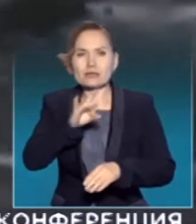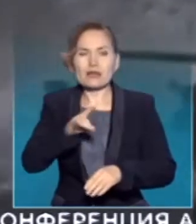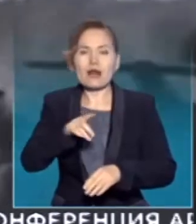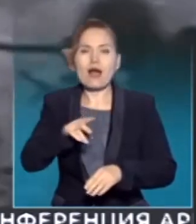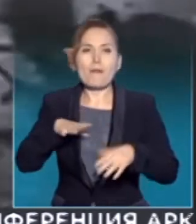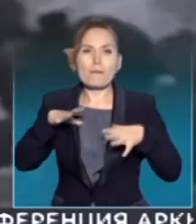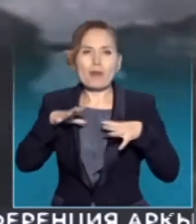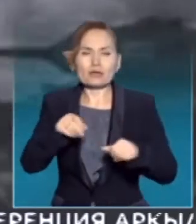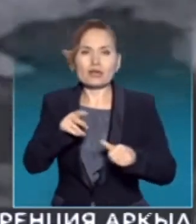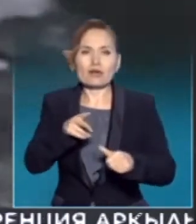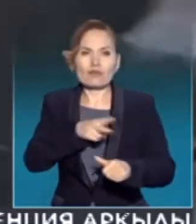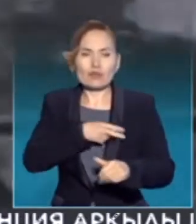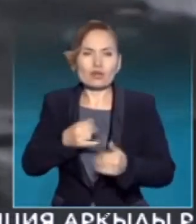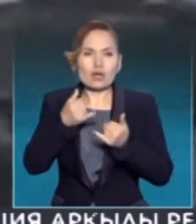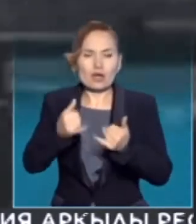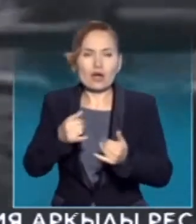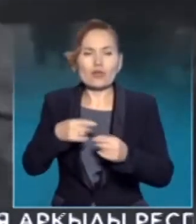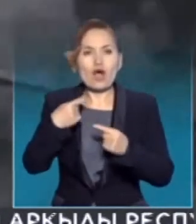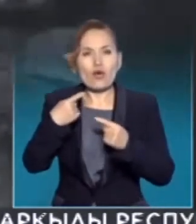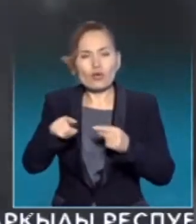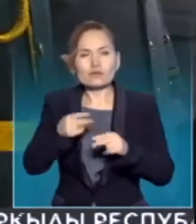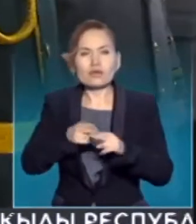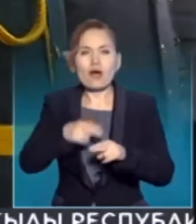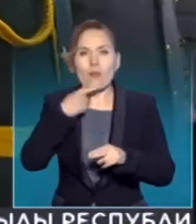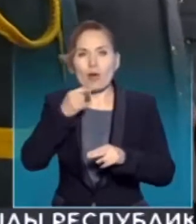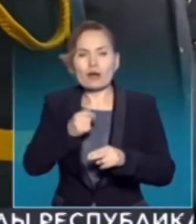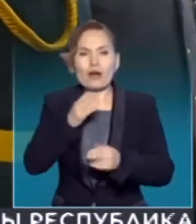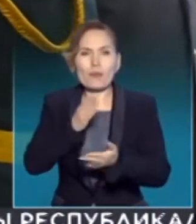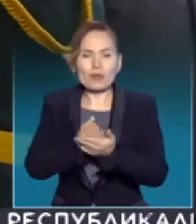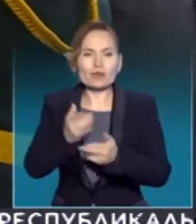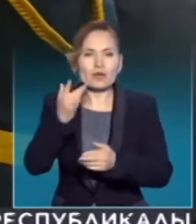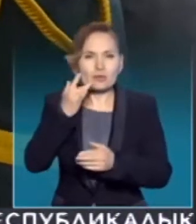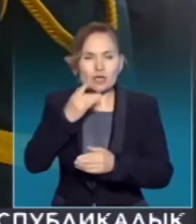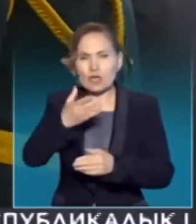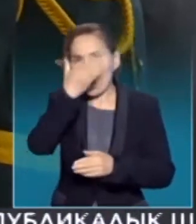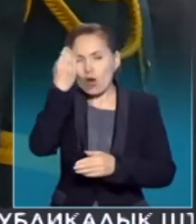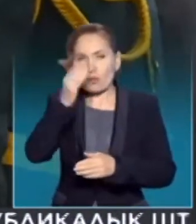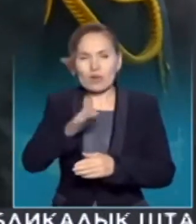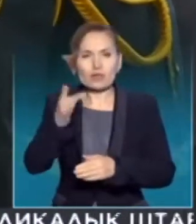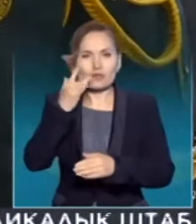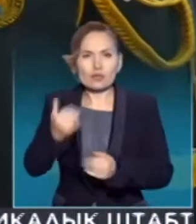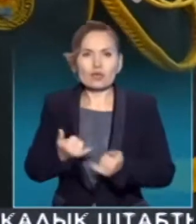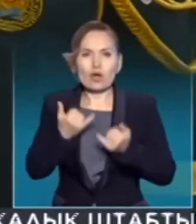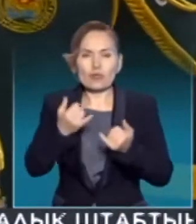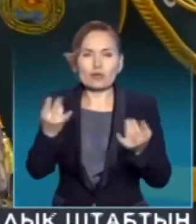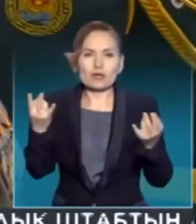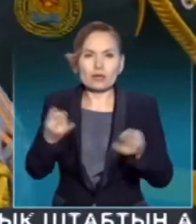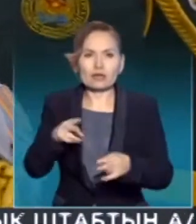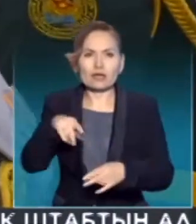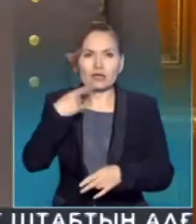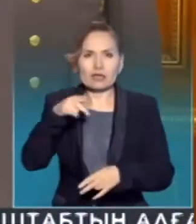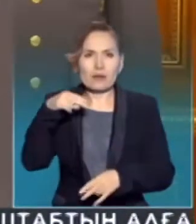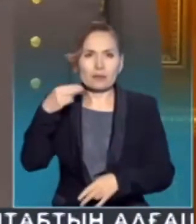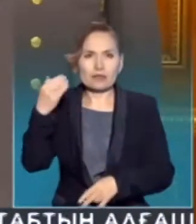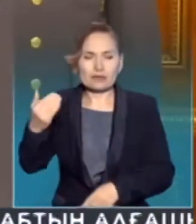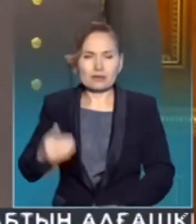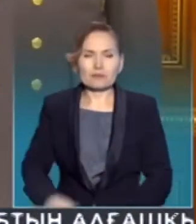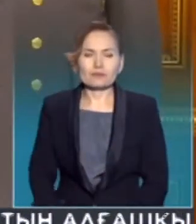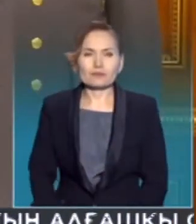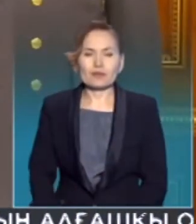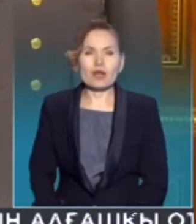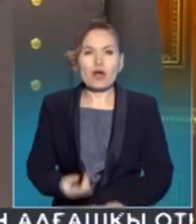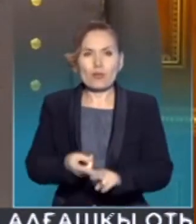бірақ ерлігі еленбей қалған өзге де майдангерлер жетерлік. Біз оларды ұмытпай ұлықтауымыз керек деді президент.